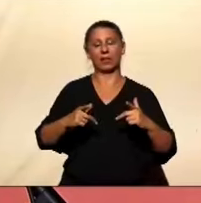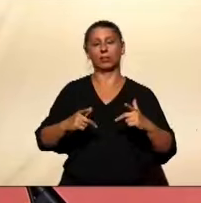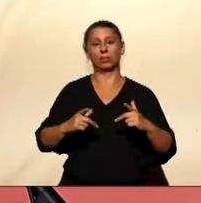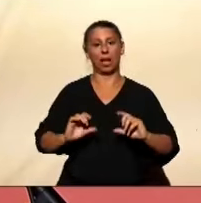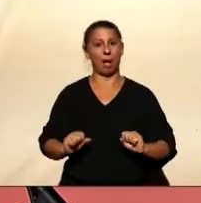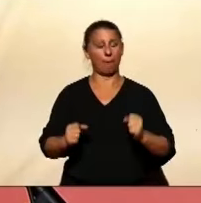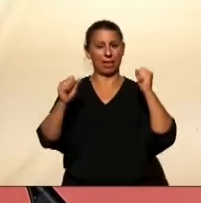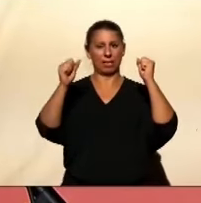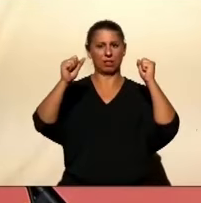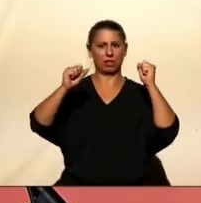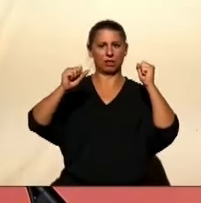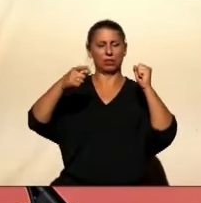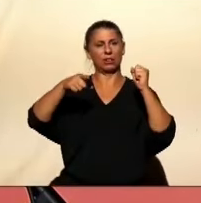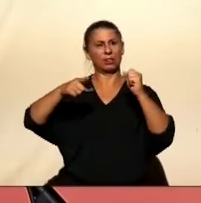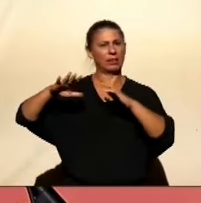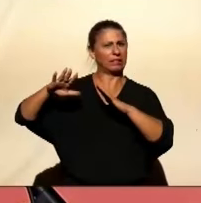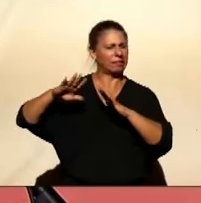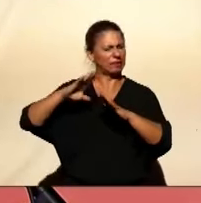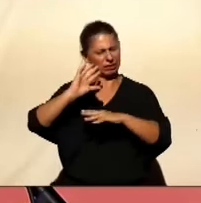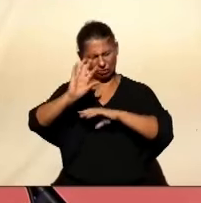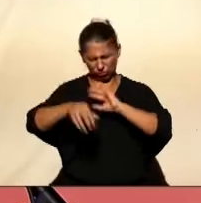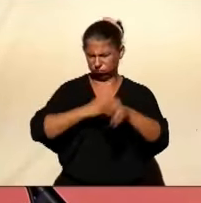θύελλα του